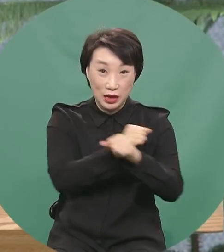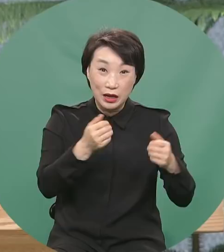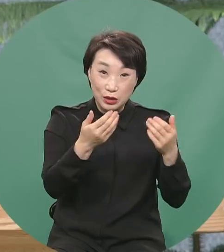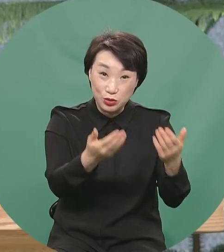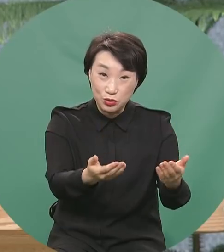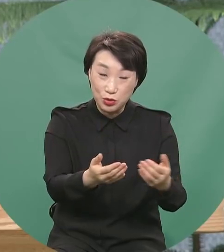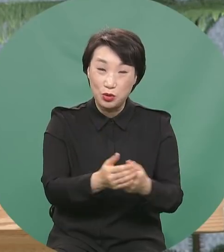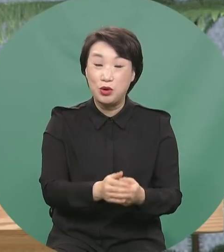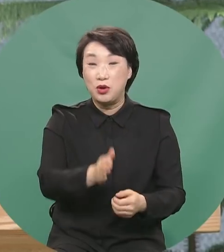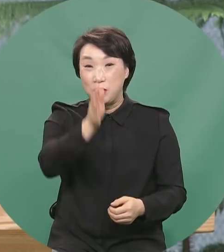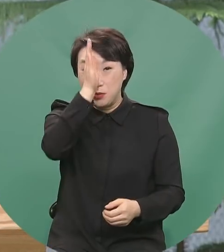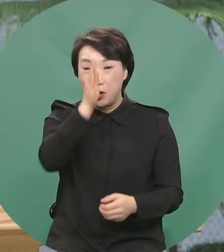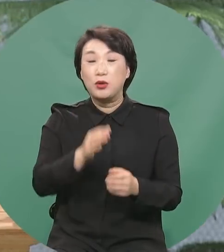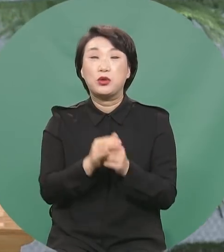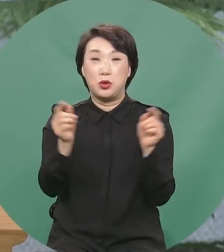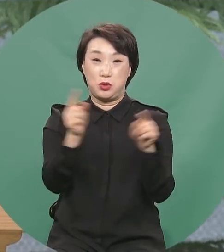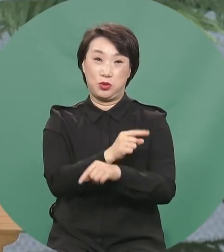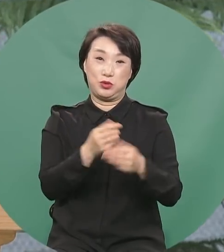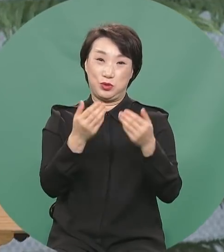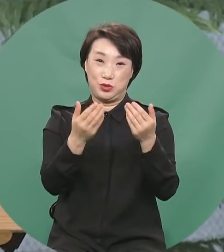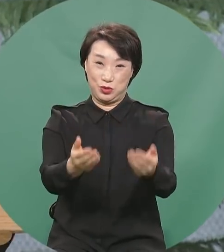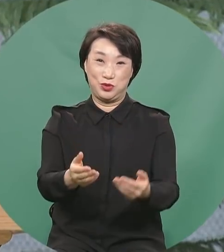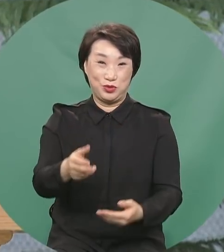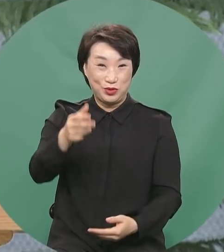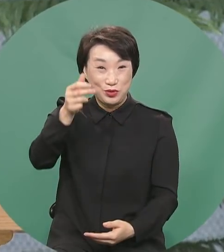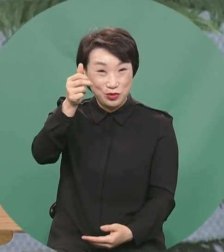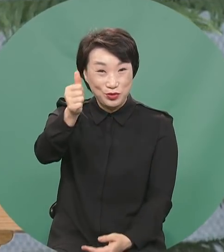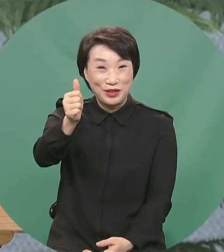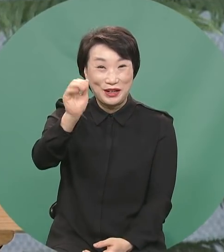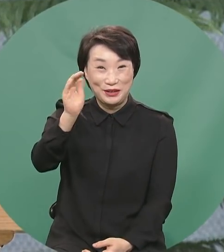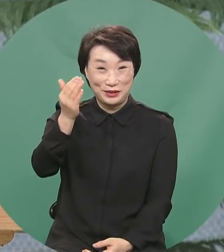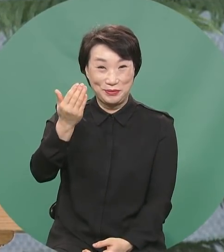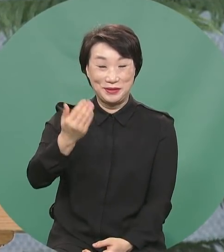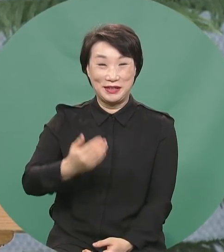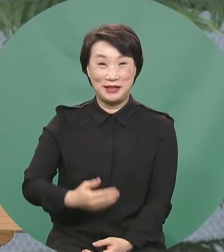사하시고 질병도 고치시는 분이십니다.